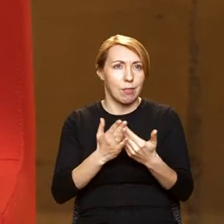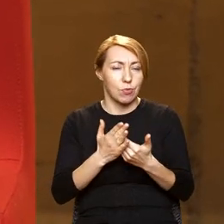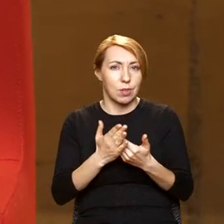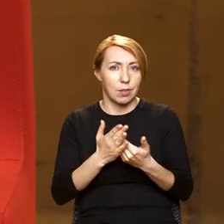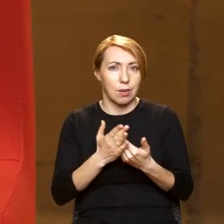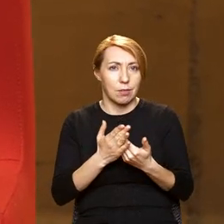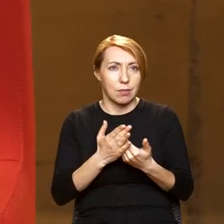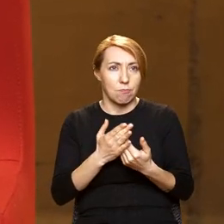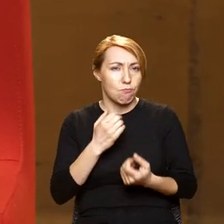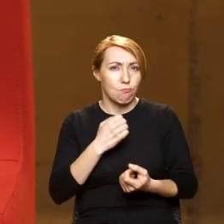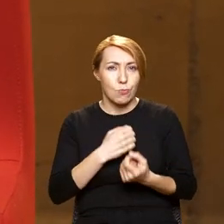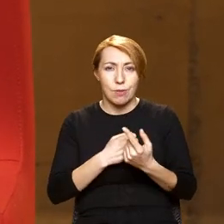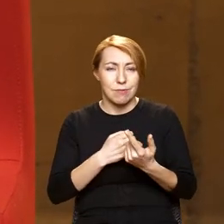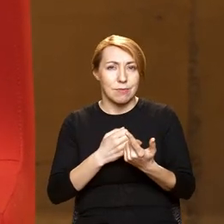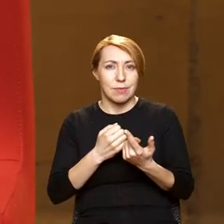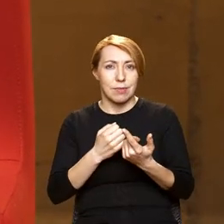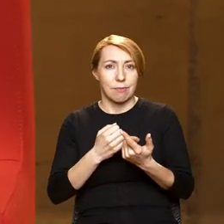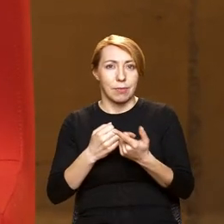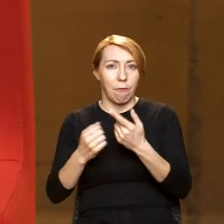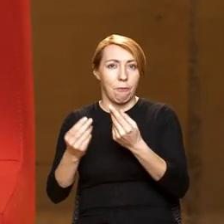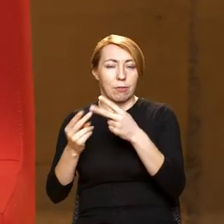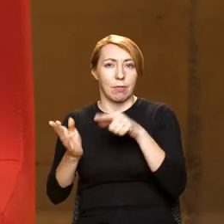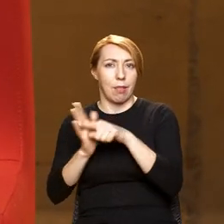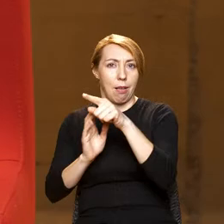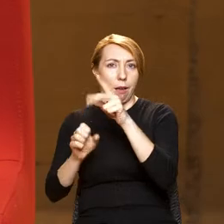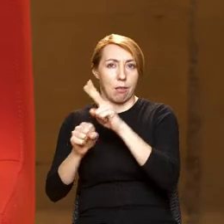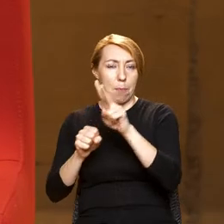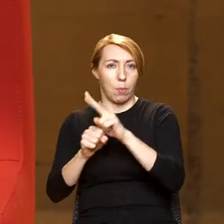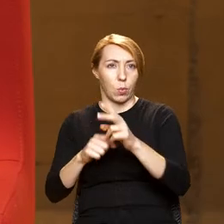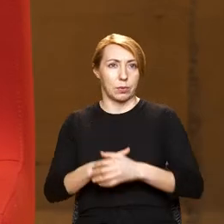taką furorę zrobiły w Japonii?